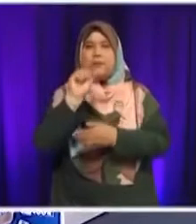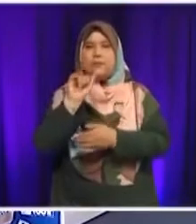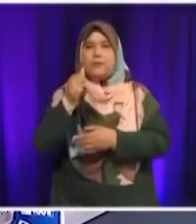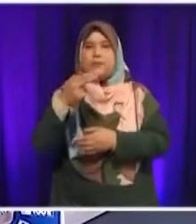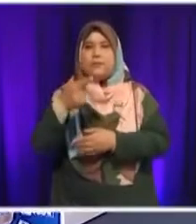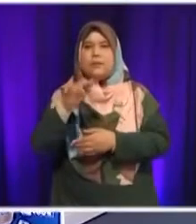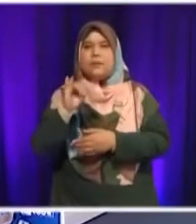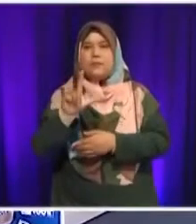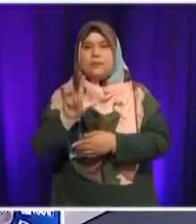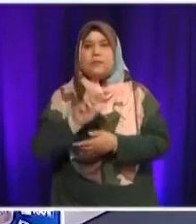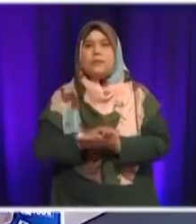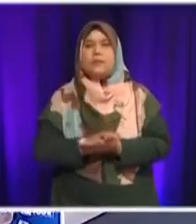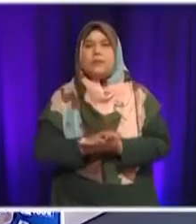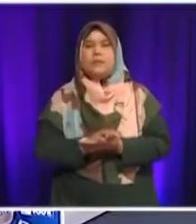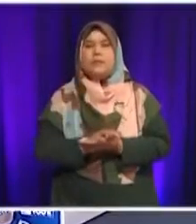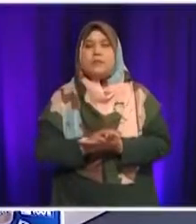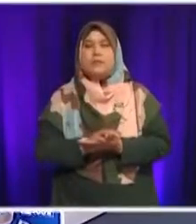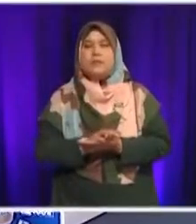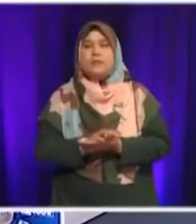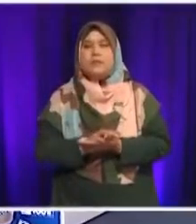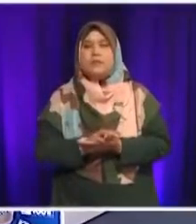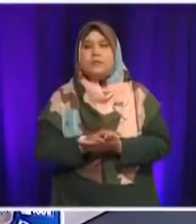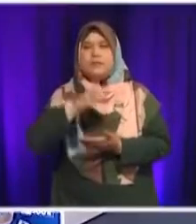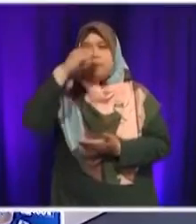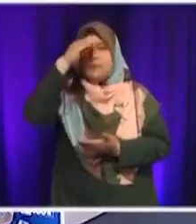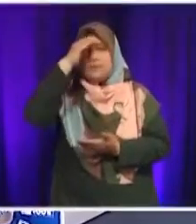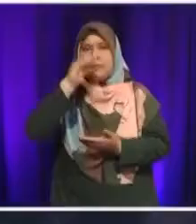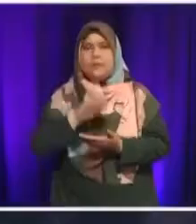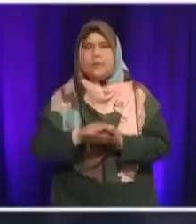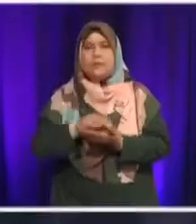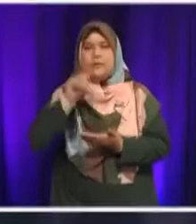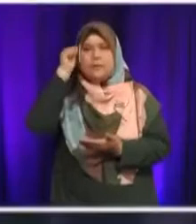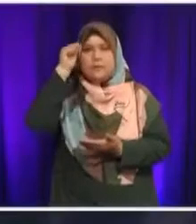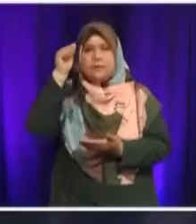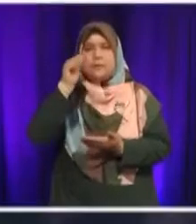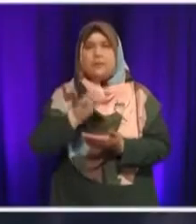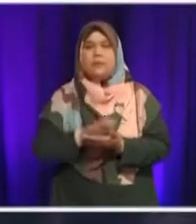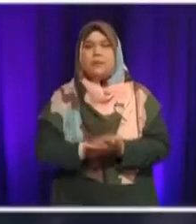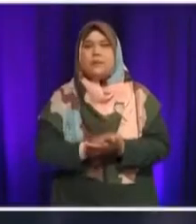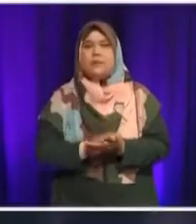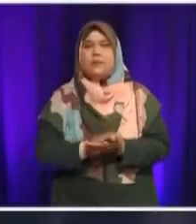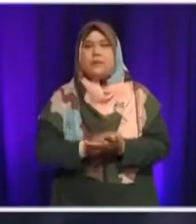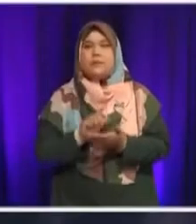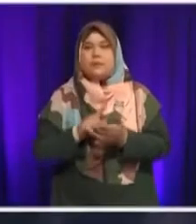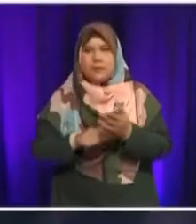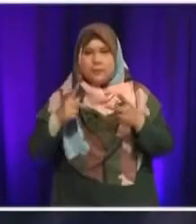dari smg tenang station Joho Assalamualaikum apa kabar Waalaikumsalam